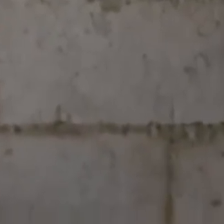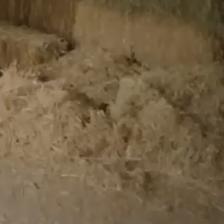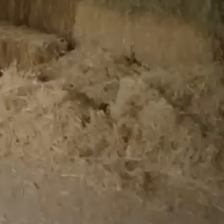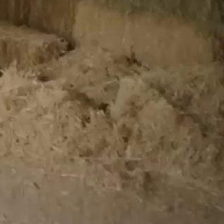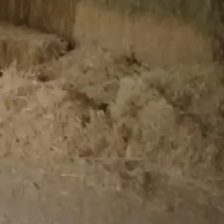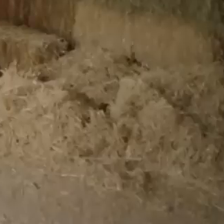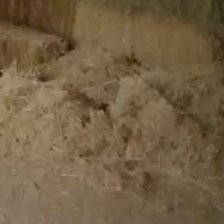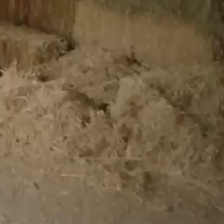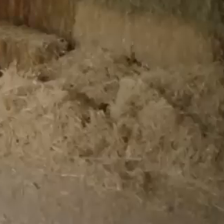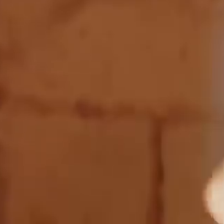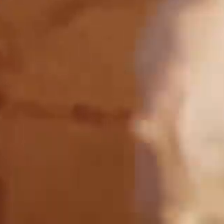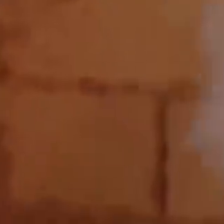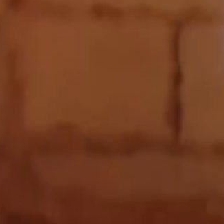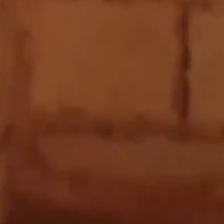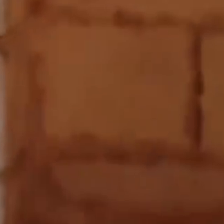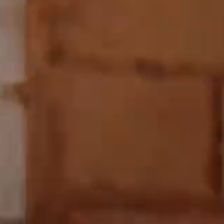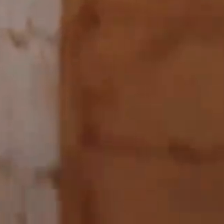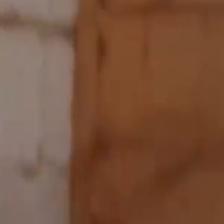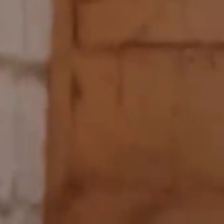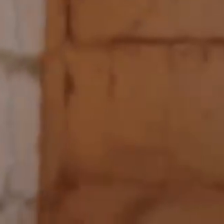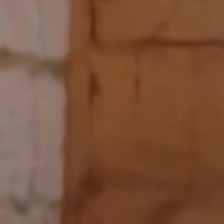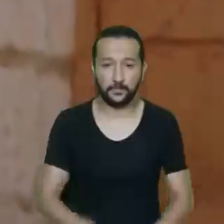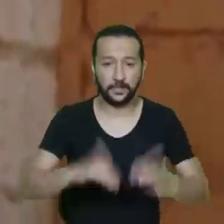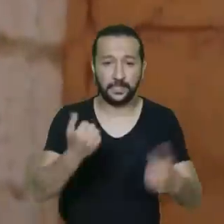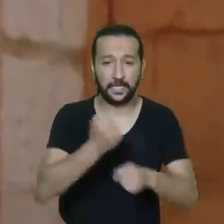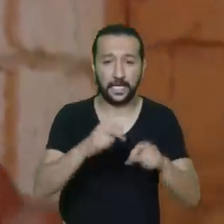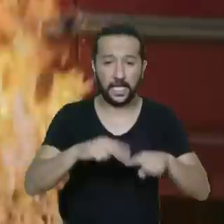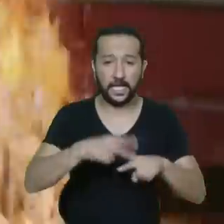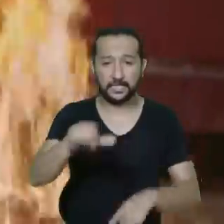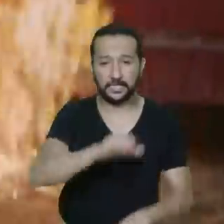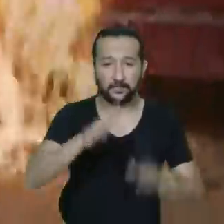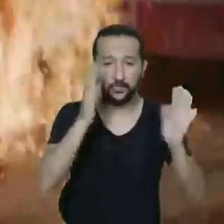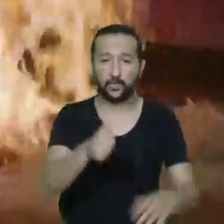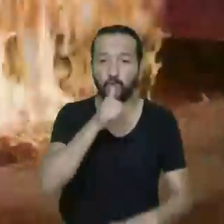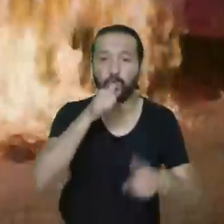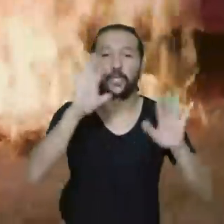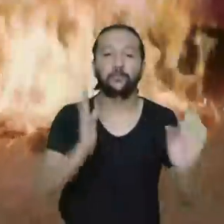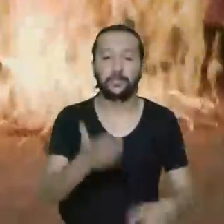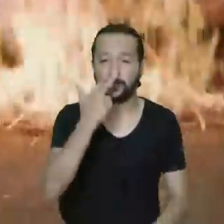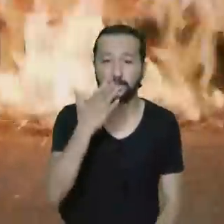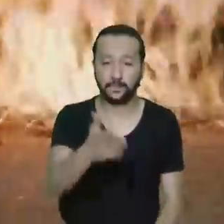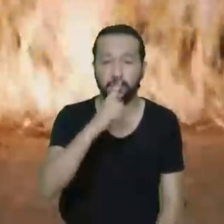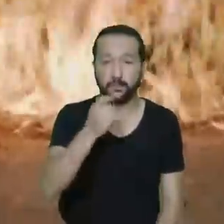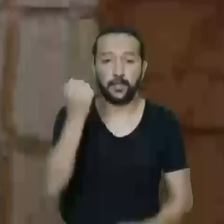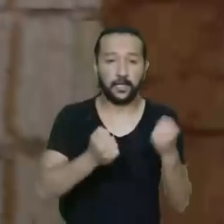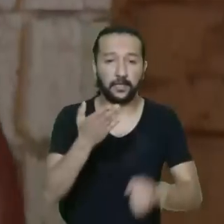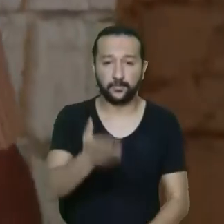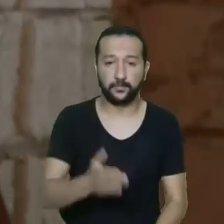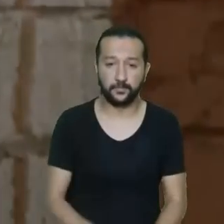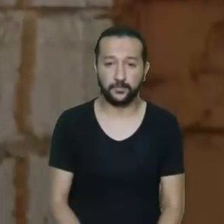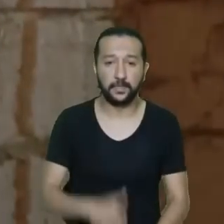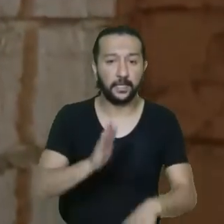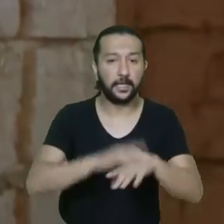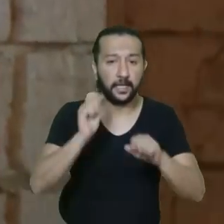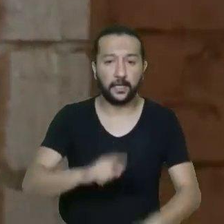Ateşe dökmesiyle alevler harlayıverdi. Gaz yağmış lan bu. Su değmiş. Allah'ım.